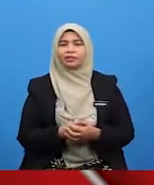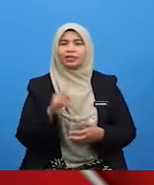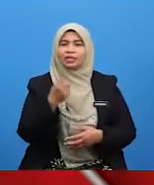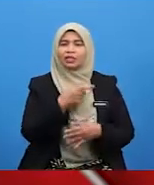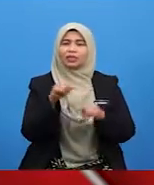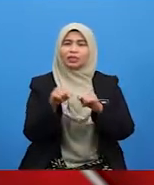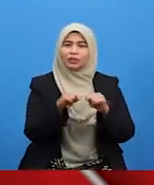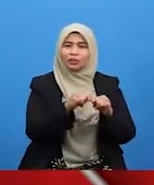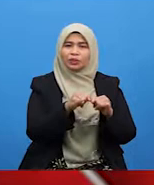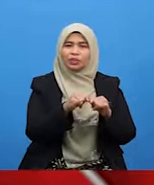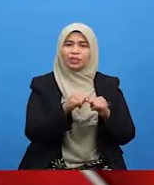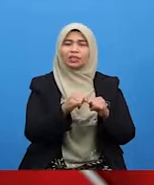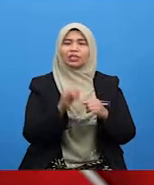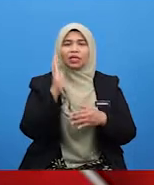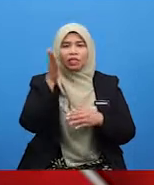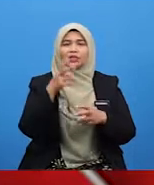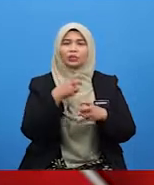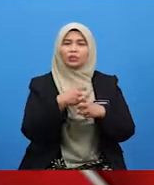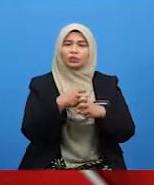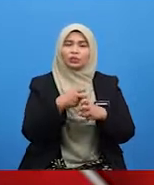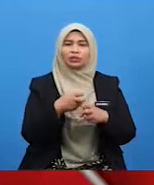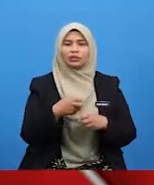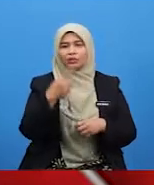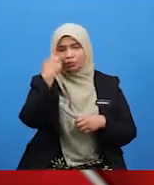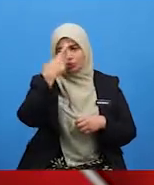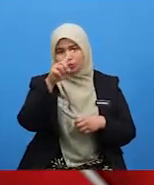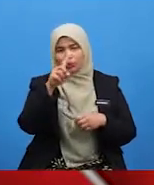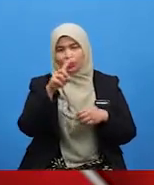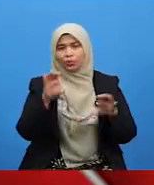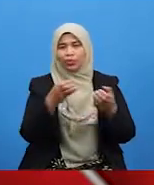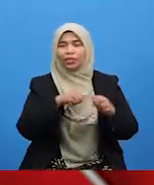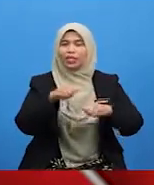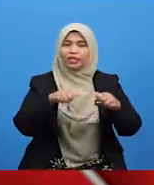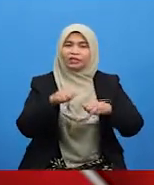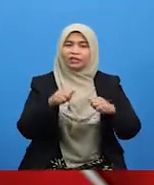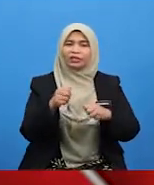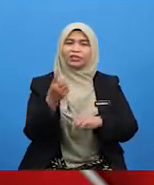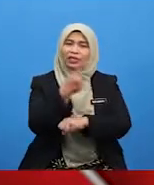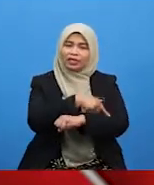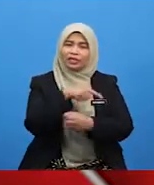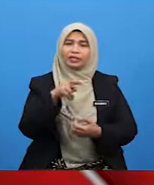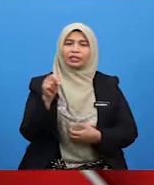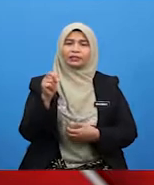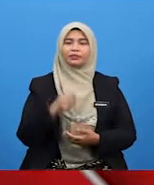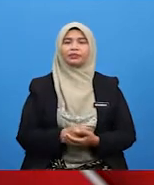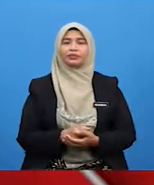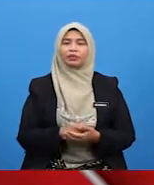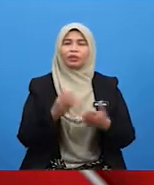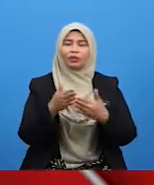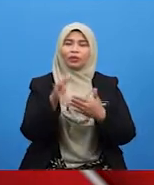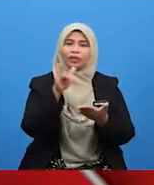Kita juga mengalami kesukaran dalam melakukan aktiviti seharian. Oleh